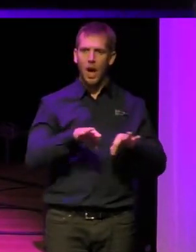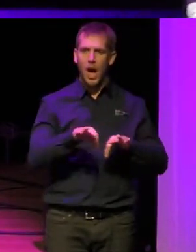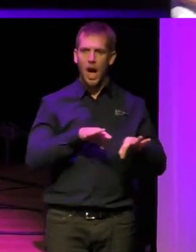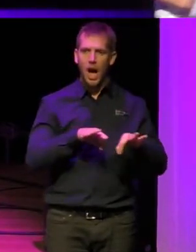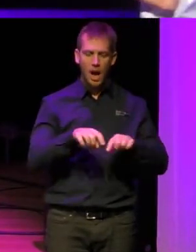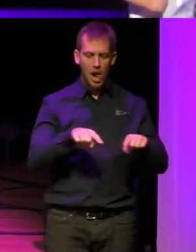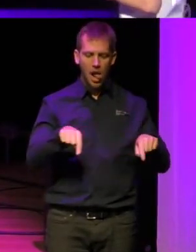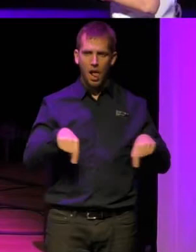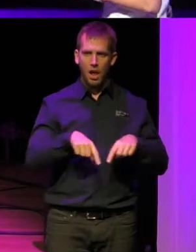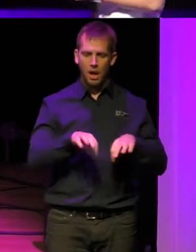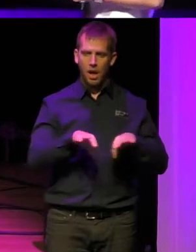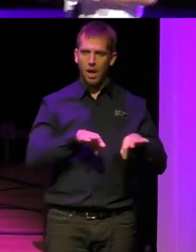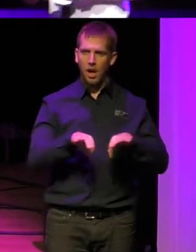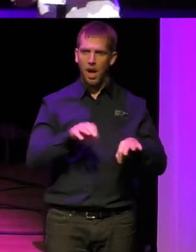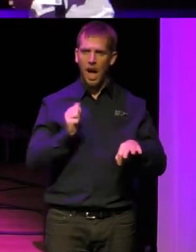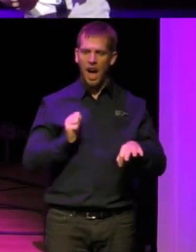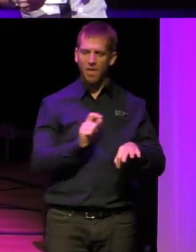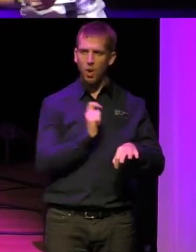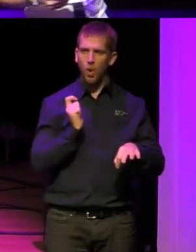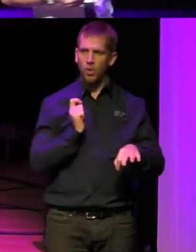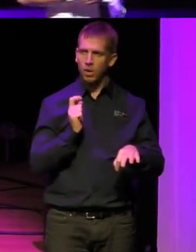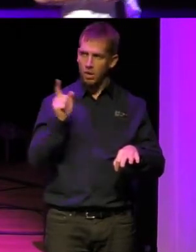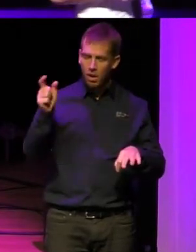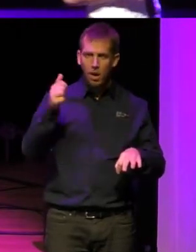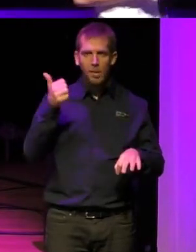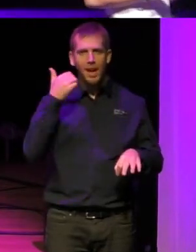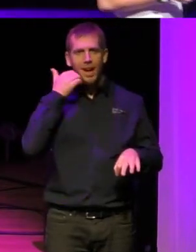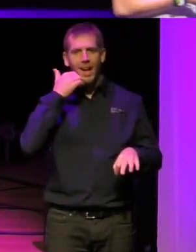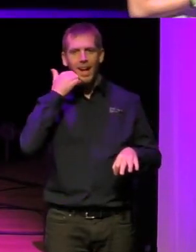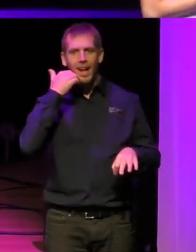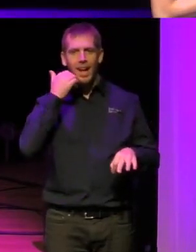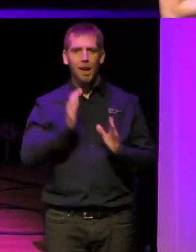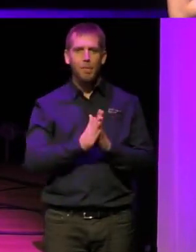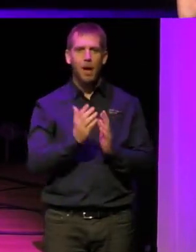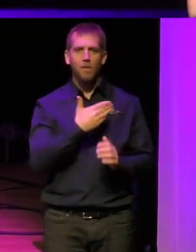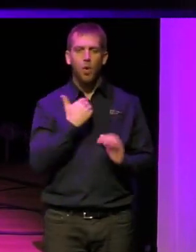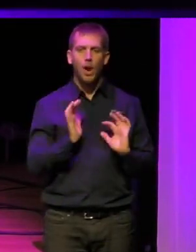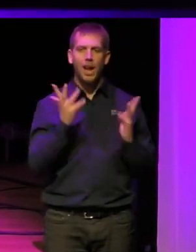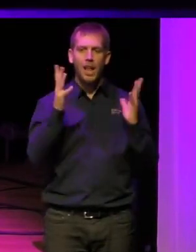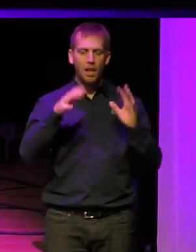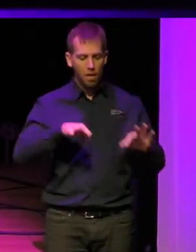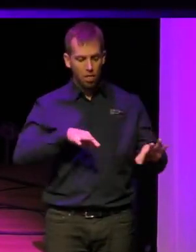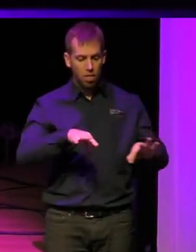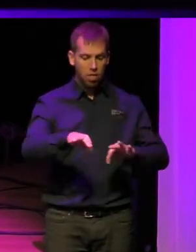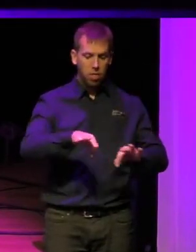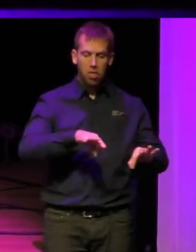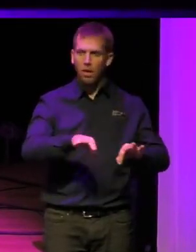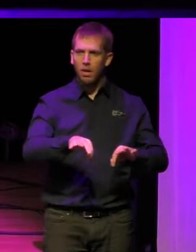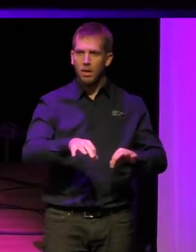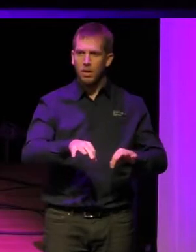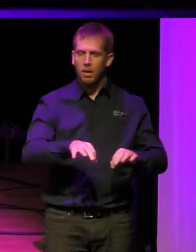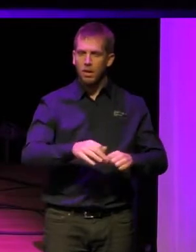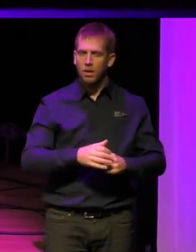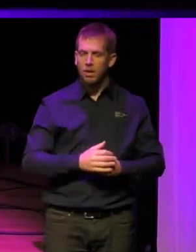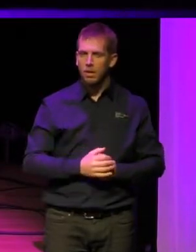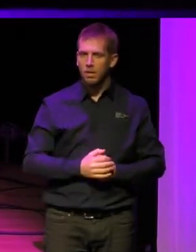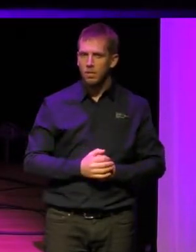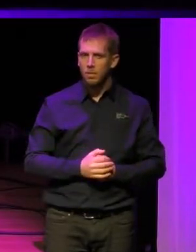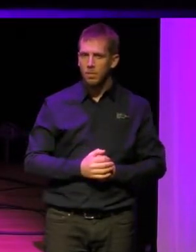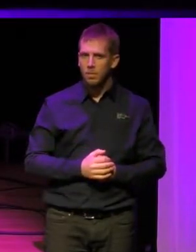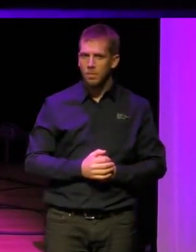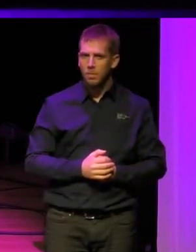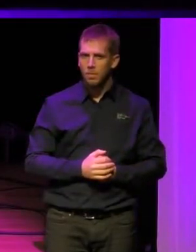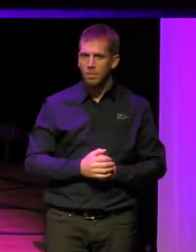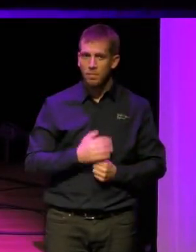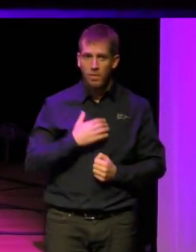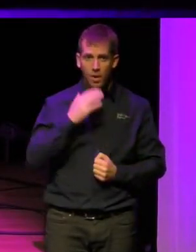spelpjäser i ett politiskt spel. De leker bara med våra liv. Jag vet så